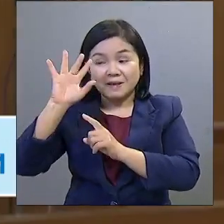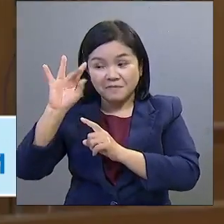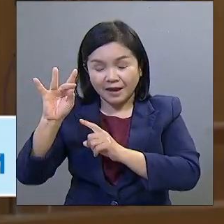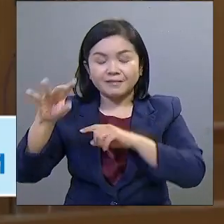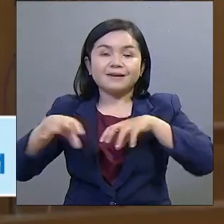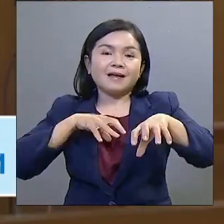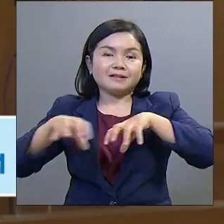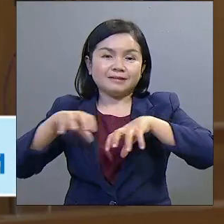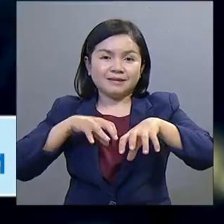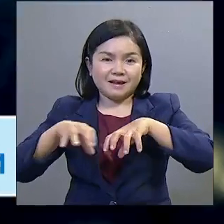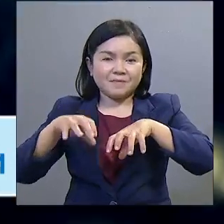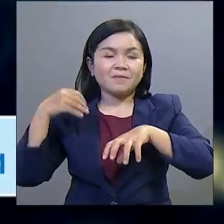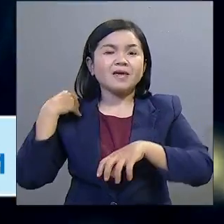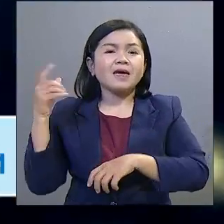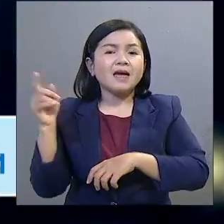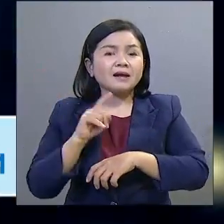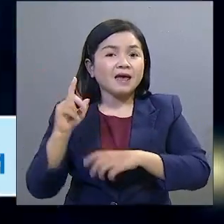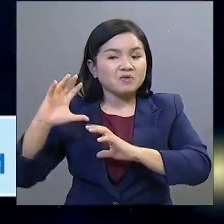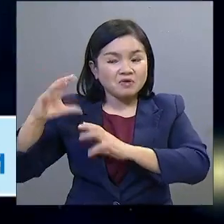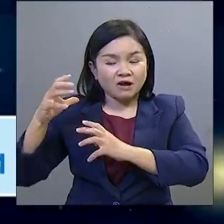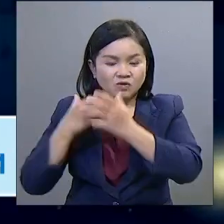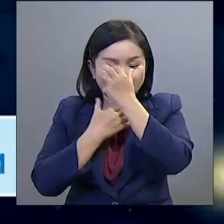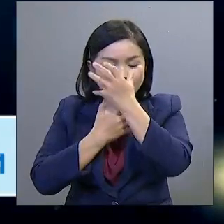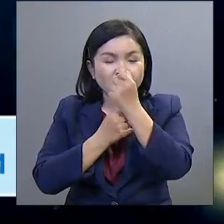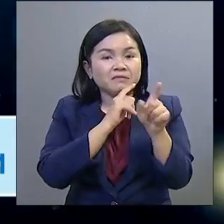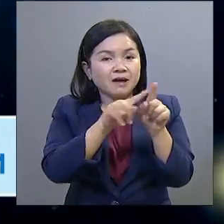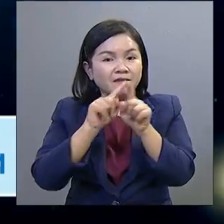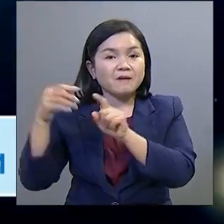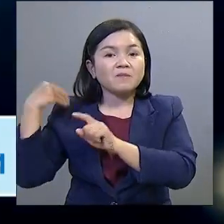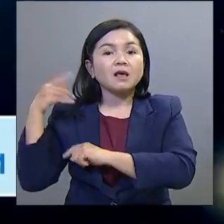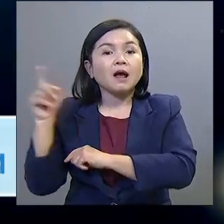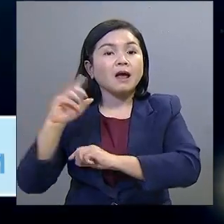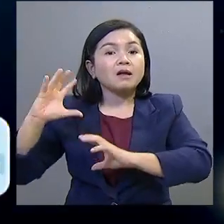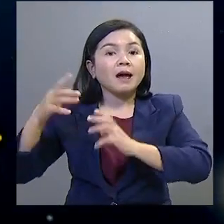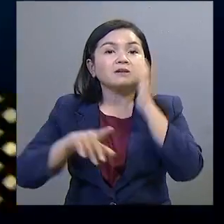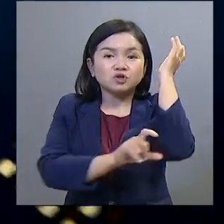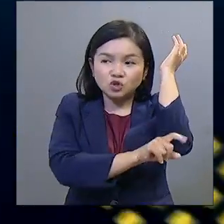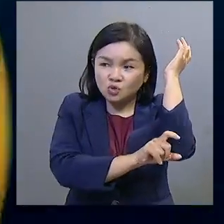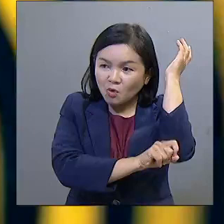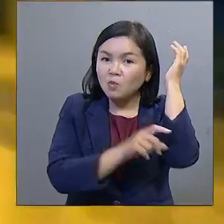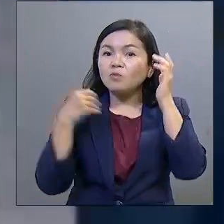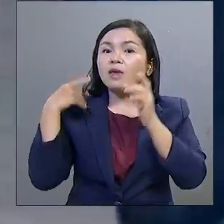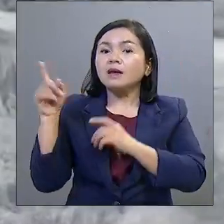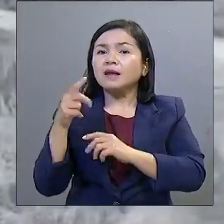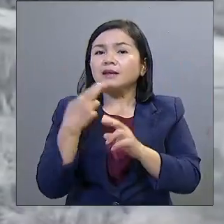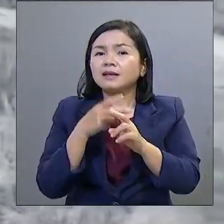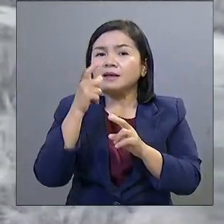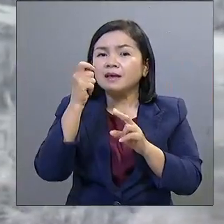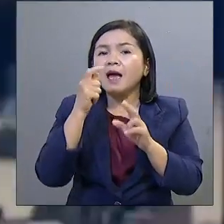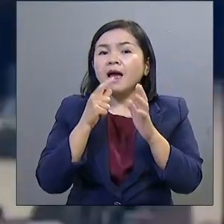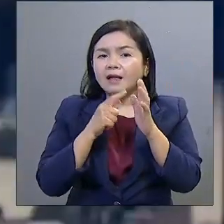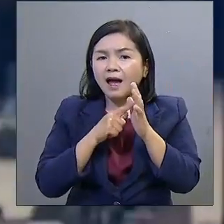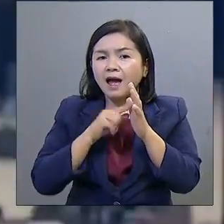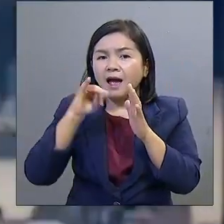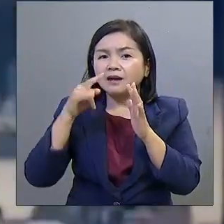ยค่ะ โดยภาพยนตร์เปิดเทศกาลในปีนี้นะครับก็ได้แก่หนังจากสิงคโปร์ครับเรื่องอาจุม่าเป็นผลงานการก